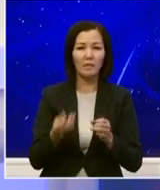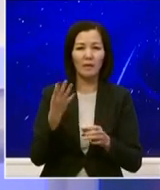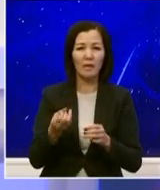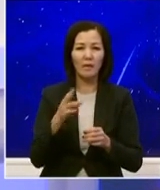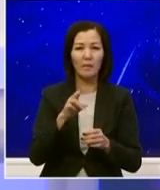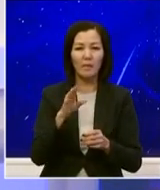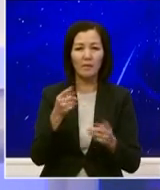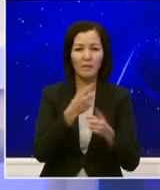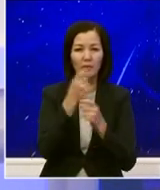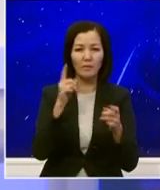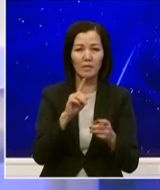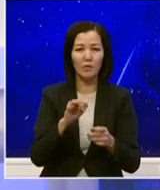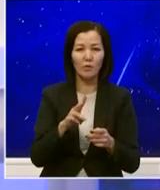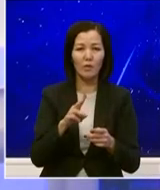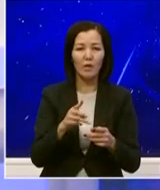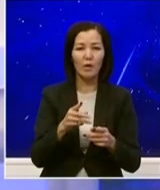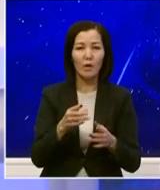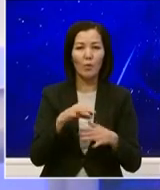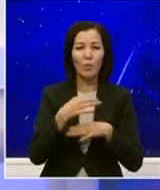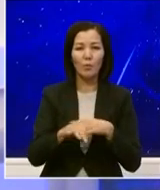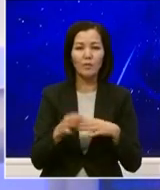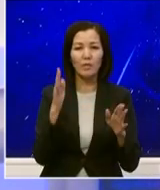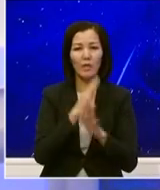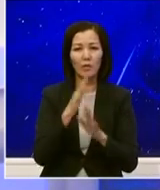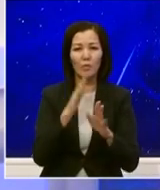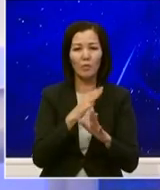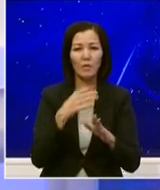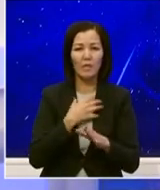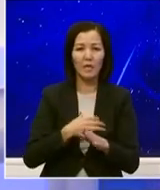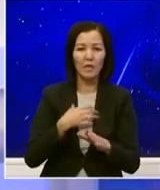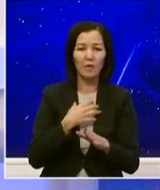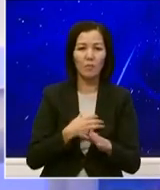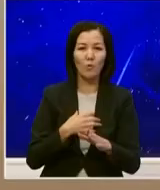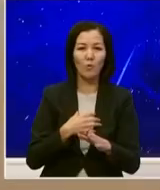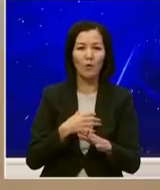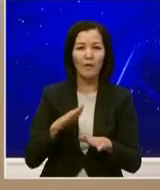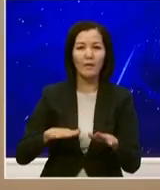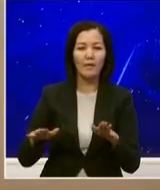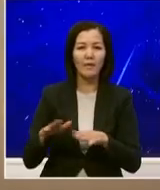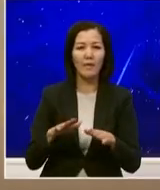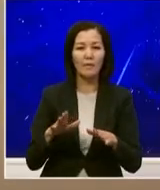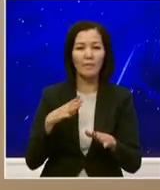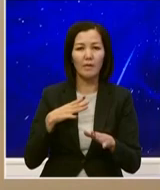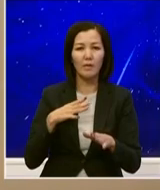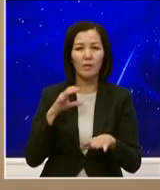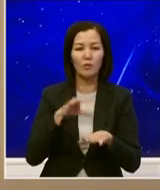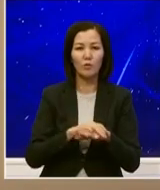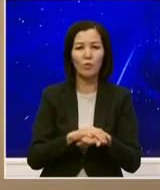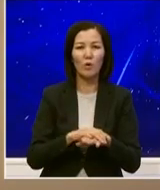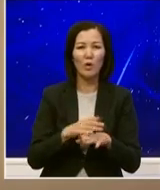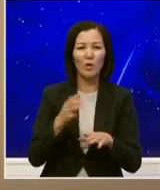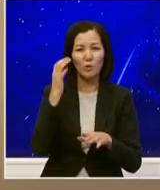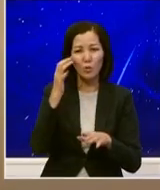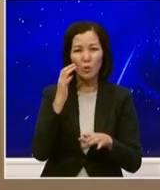в Павлодаре, сообщает Закон.кз. Минувшей осенью экологи забили тревогу. На окраине Павлодара были обнаружены черные лужи